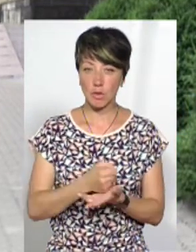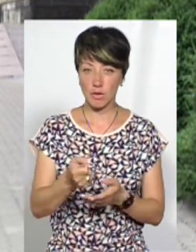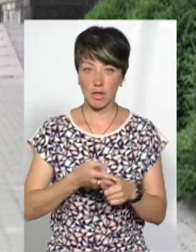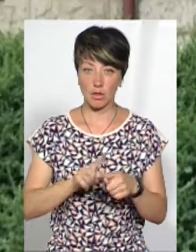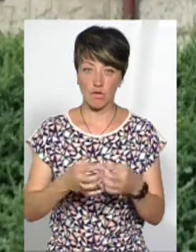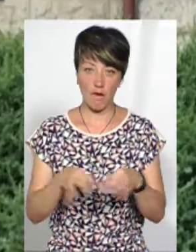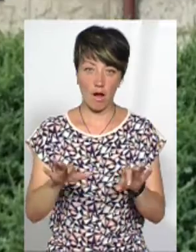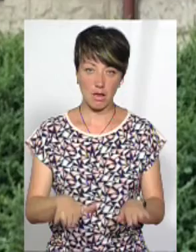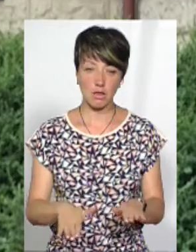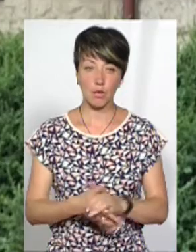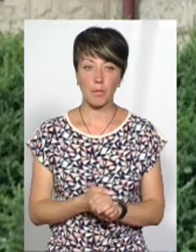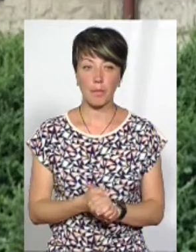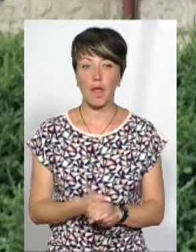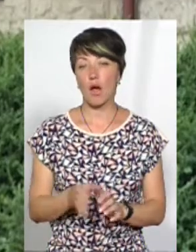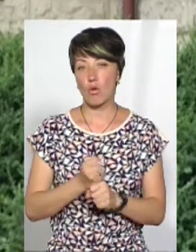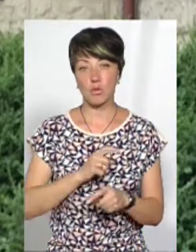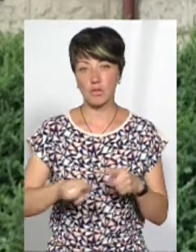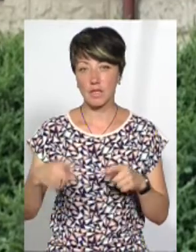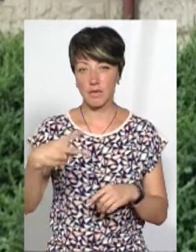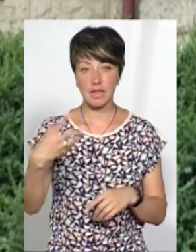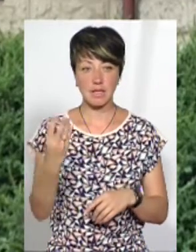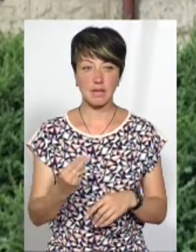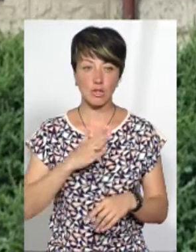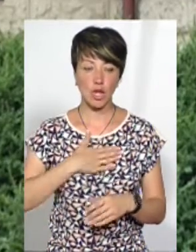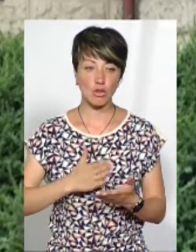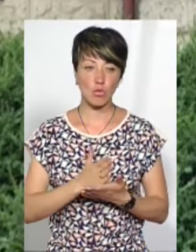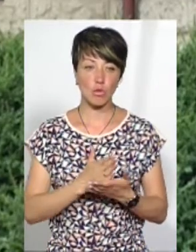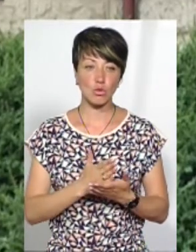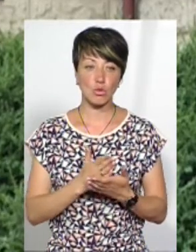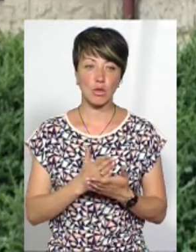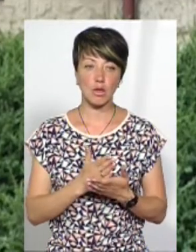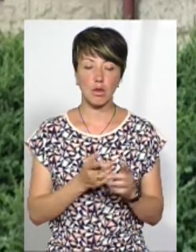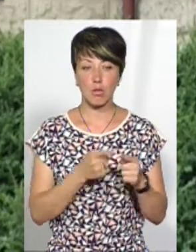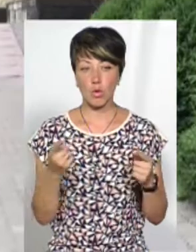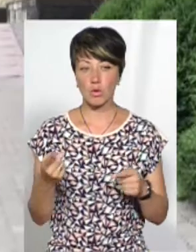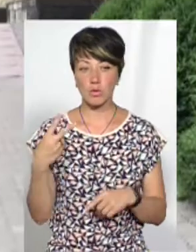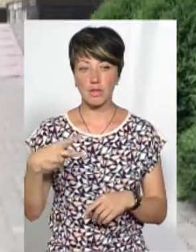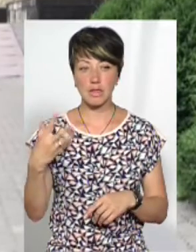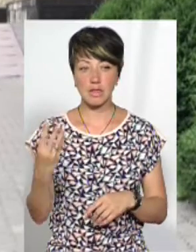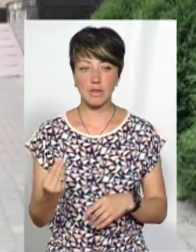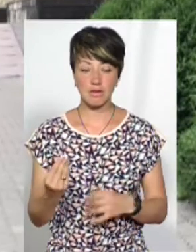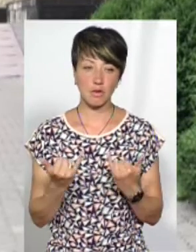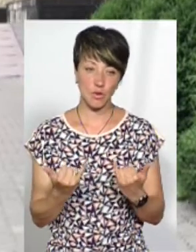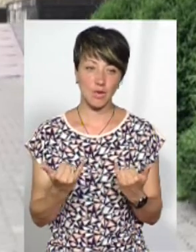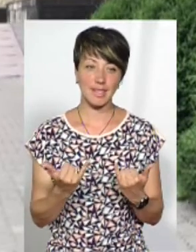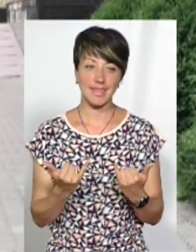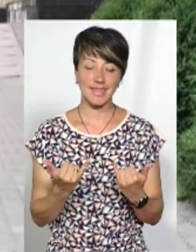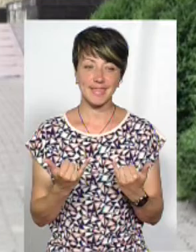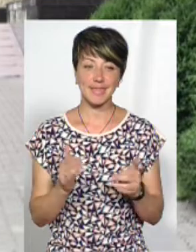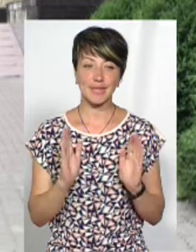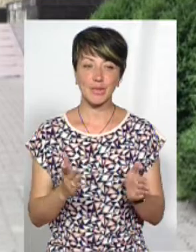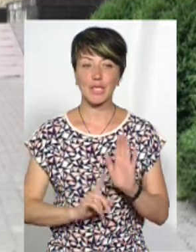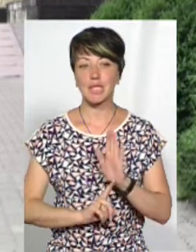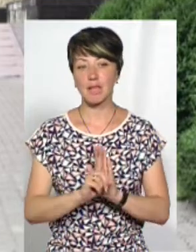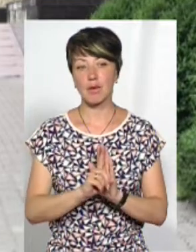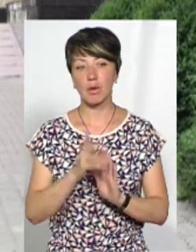цю вакансію. Причому ми це робимо швидко, ось 20 днів, це наша послуга для роботодавця, протягом 20 днів. Сьогодні в нас вже такий буде